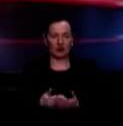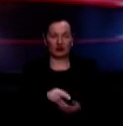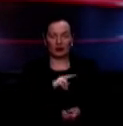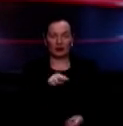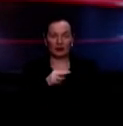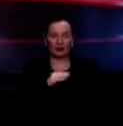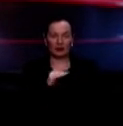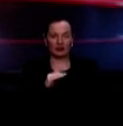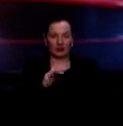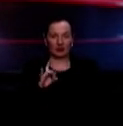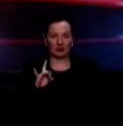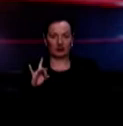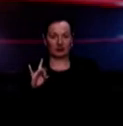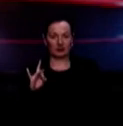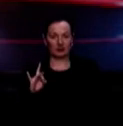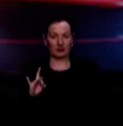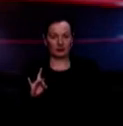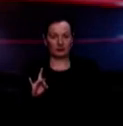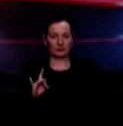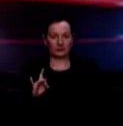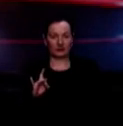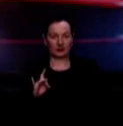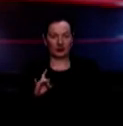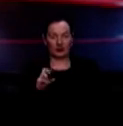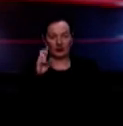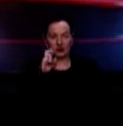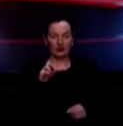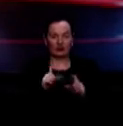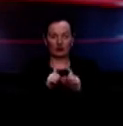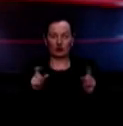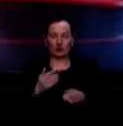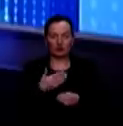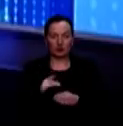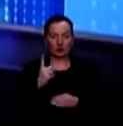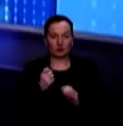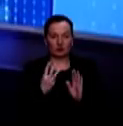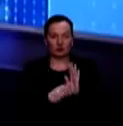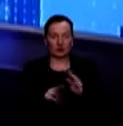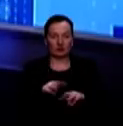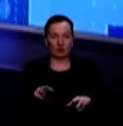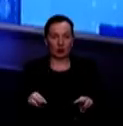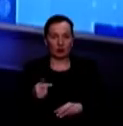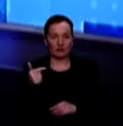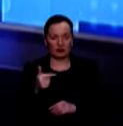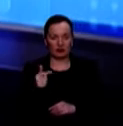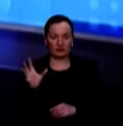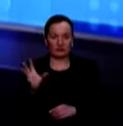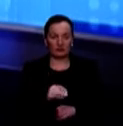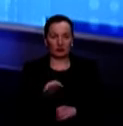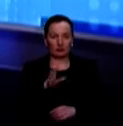виділило Державний фонд регіонального розвитку на область 180 мільйонів гривень, вони всі були